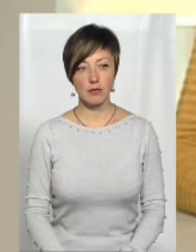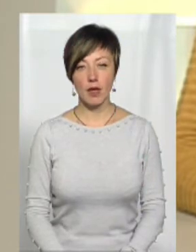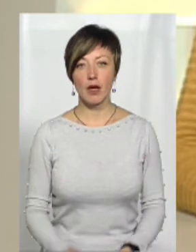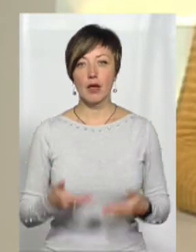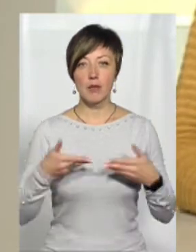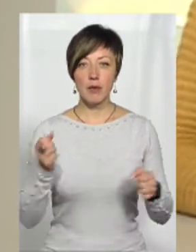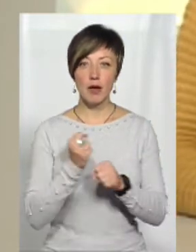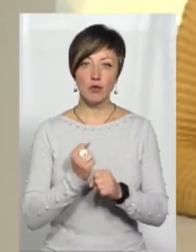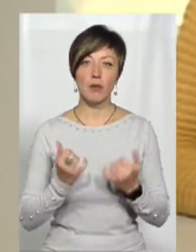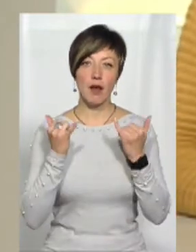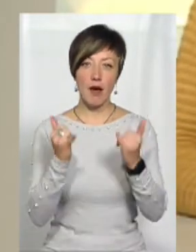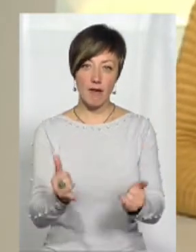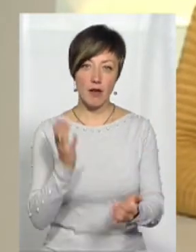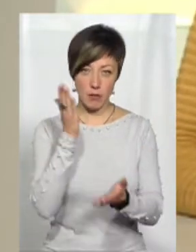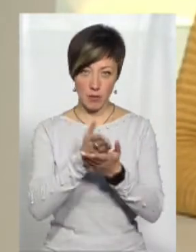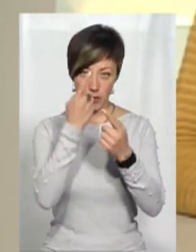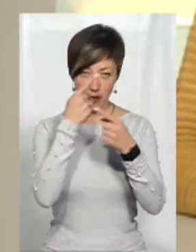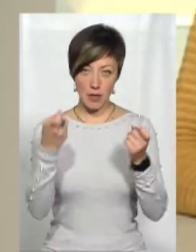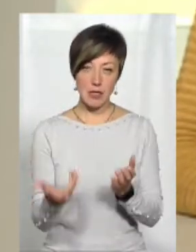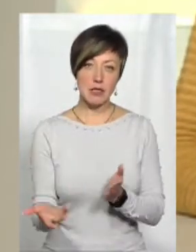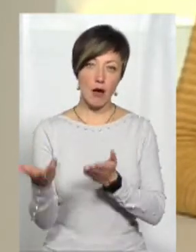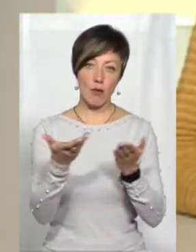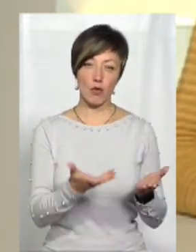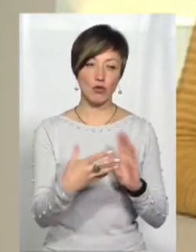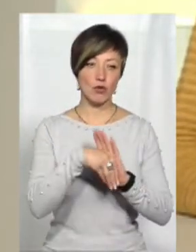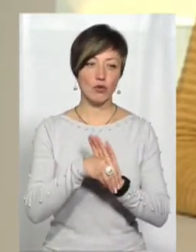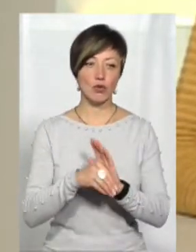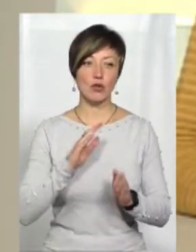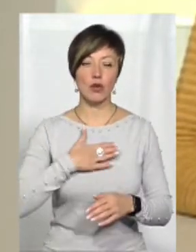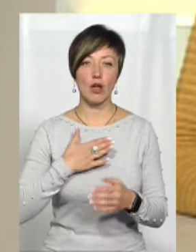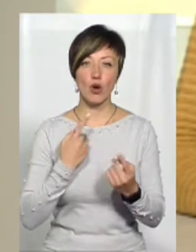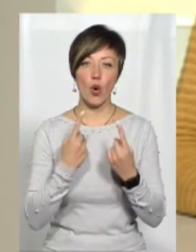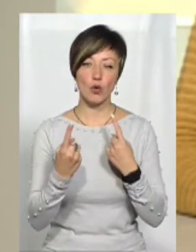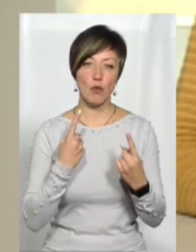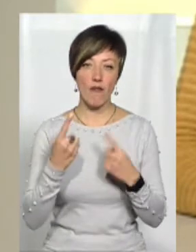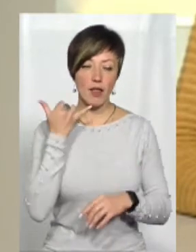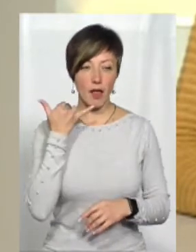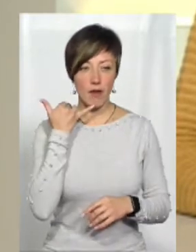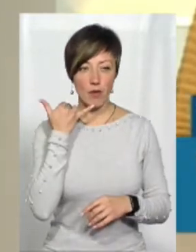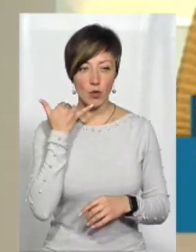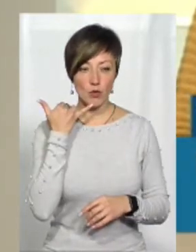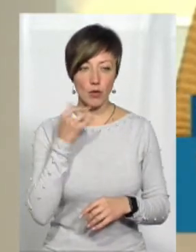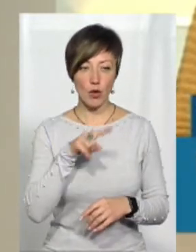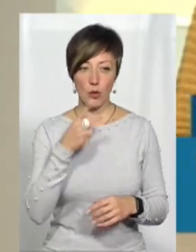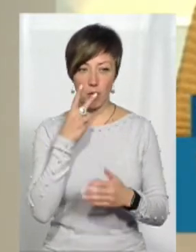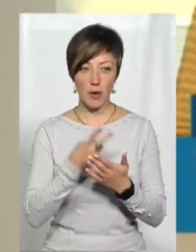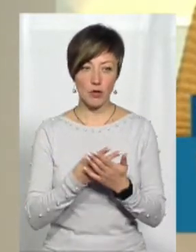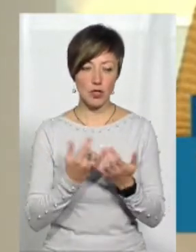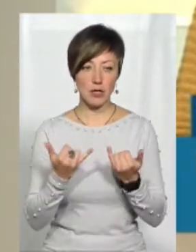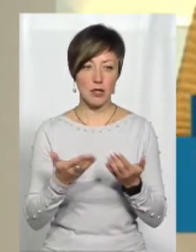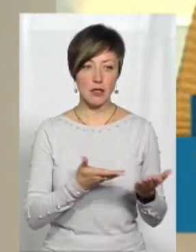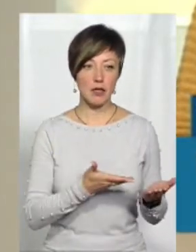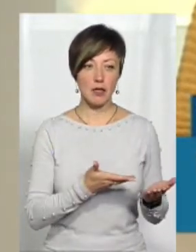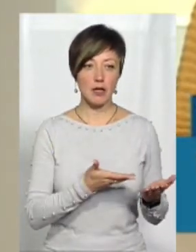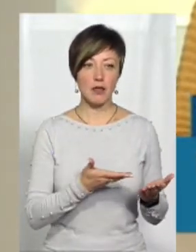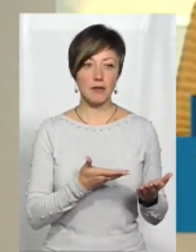Ми працюємо для вас наживо, тому запрошуємо долучатися до нашої розмови телефоном, номер якого ви бачите зараз